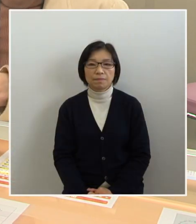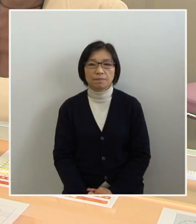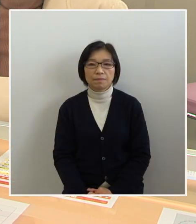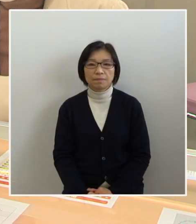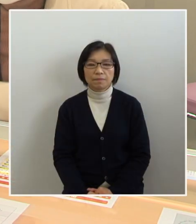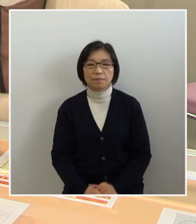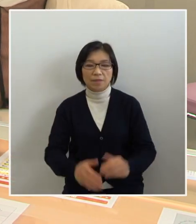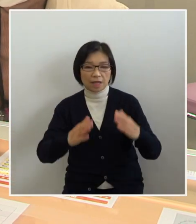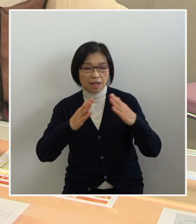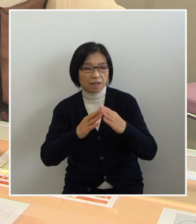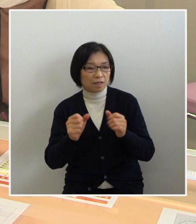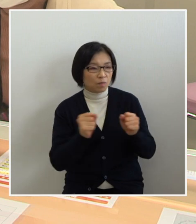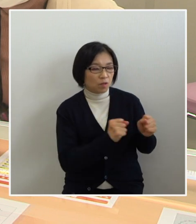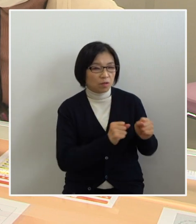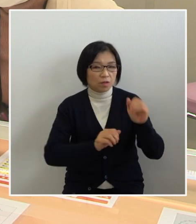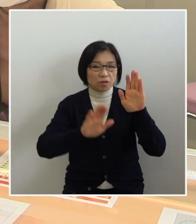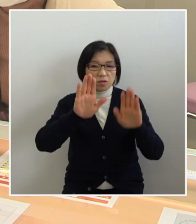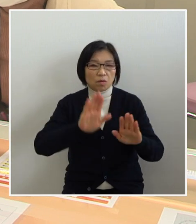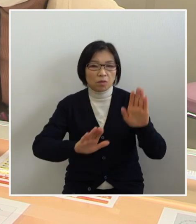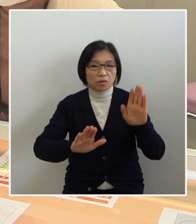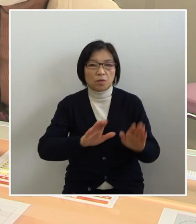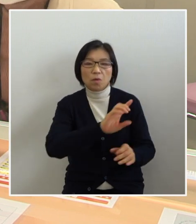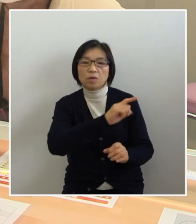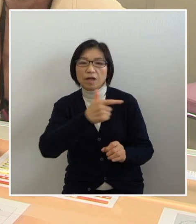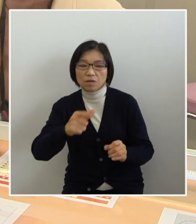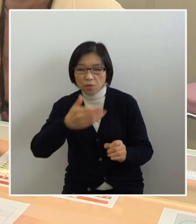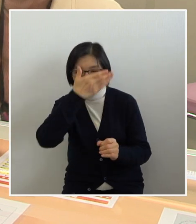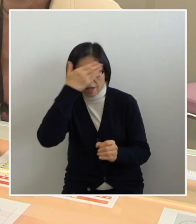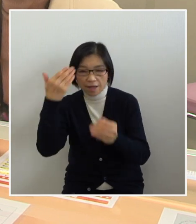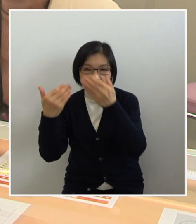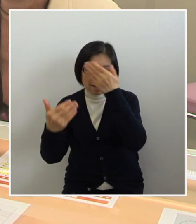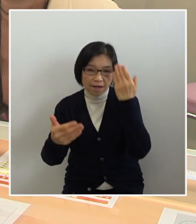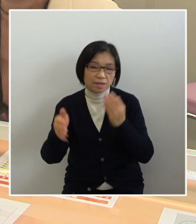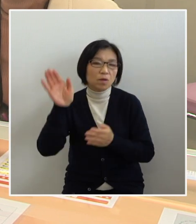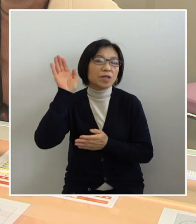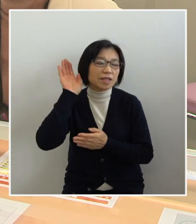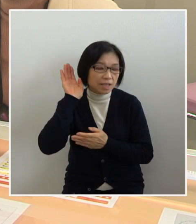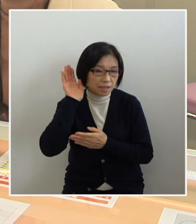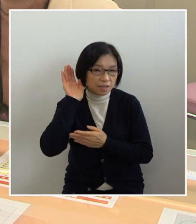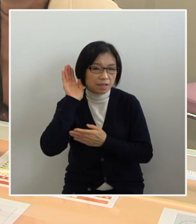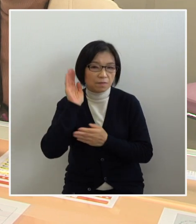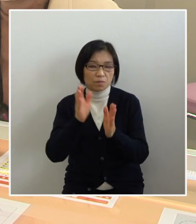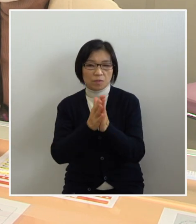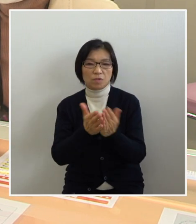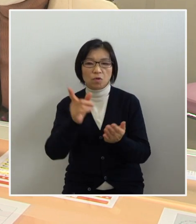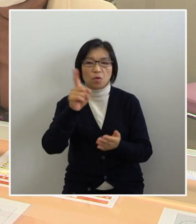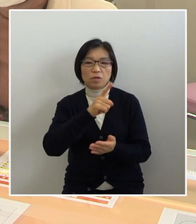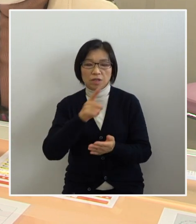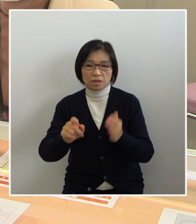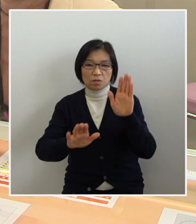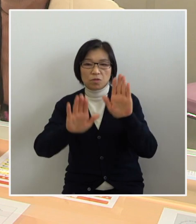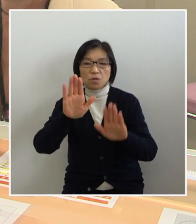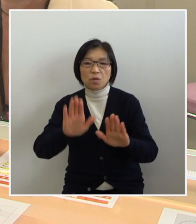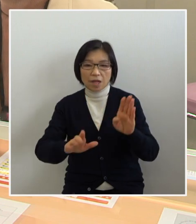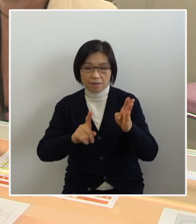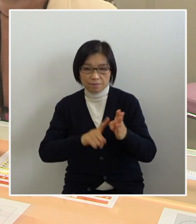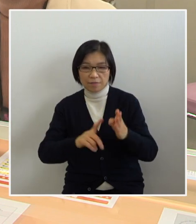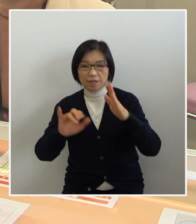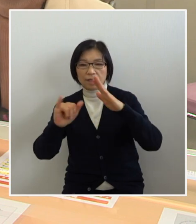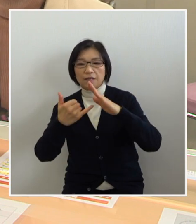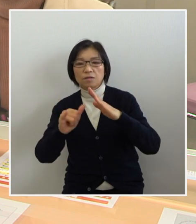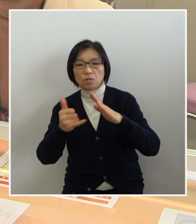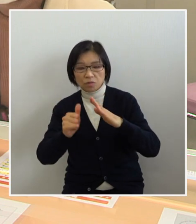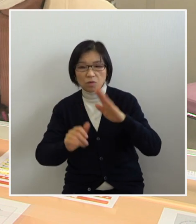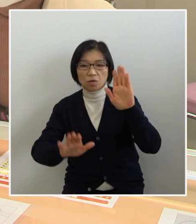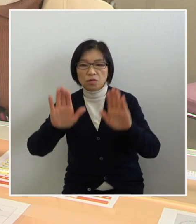引きこもりの状況などを丁寧にお聞きし、ご本人の状態、ご家族の状